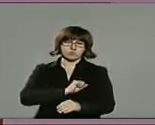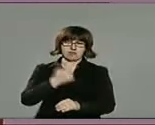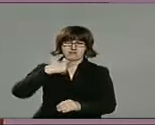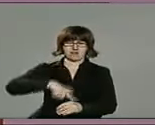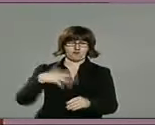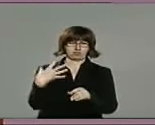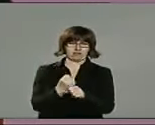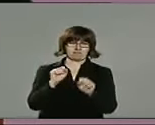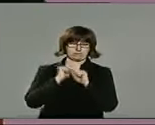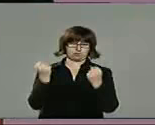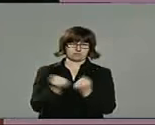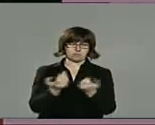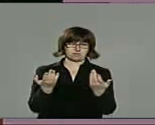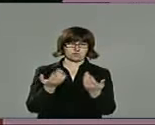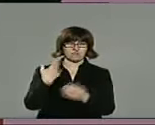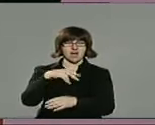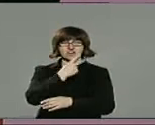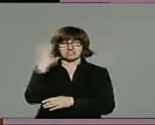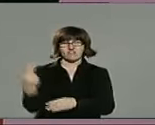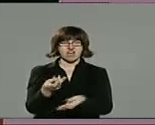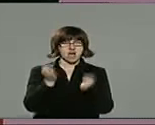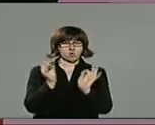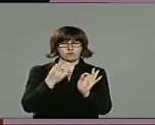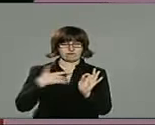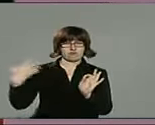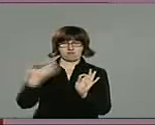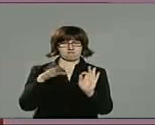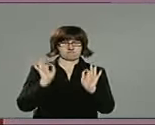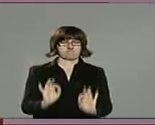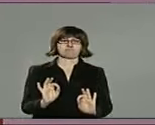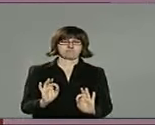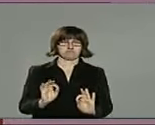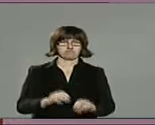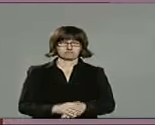manchen Situationen. Es waren 2 gute Jahre für uns alle, glaube ich.